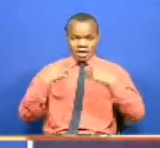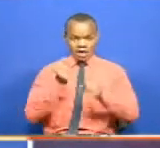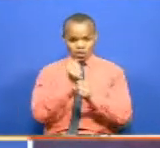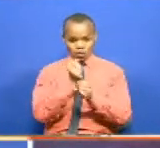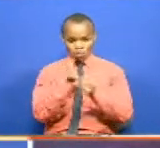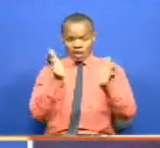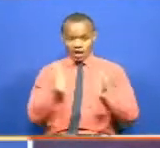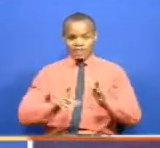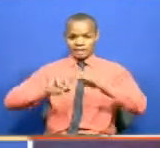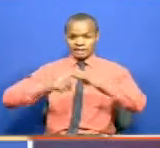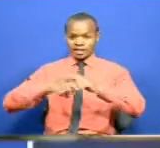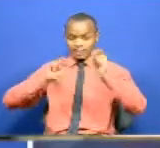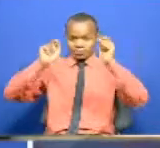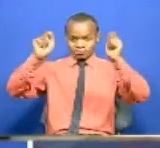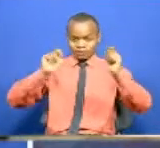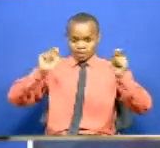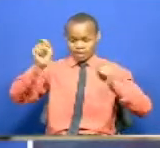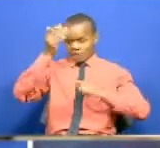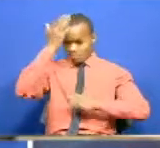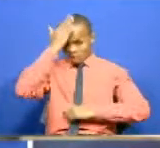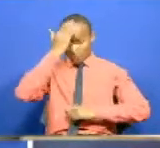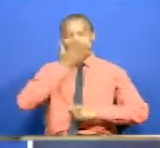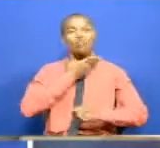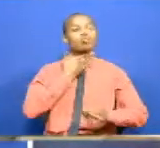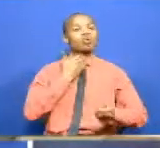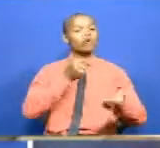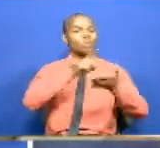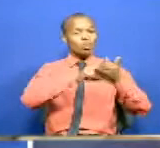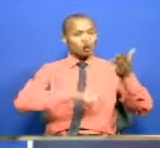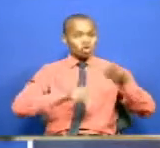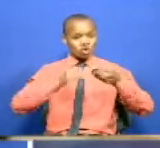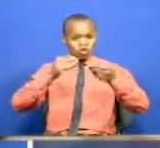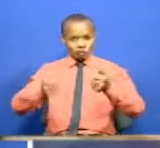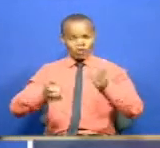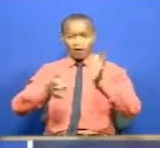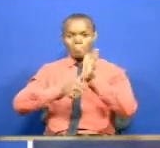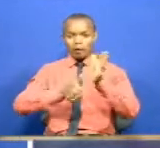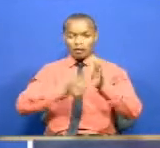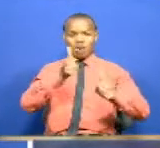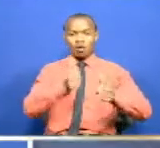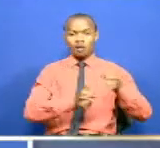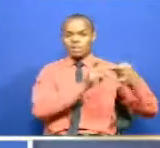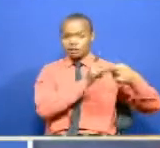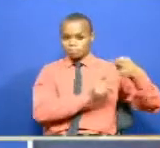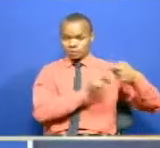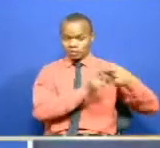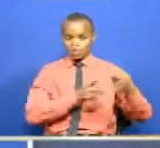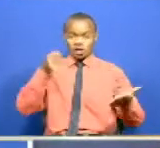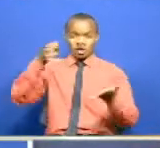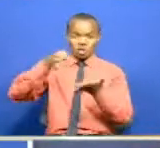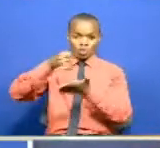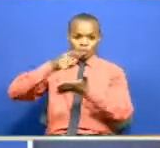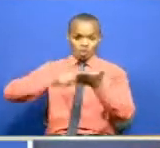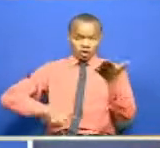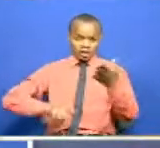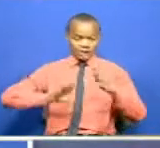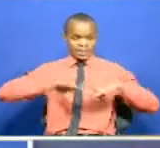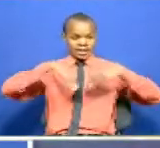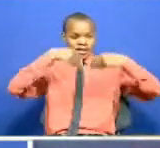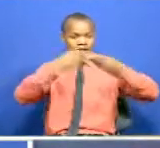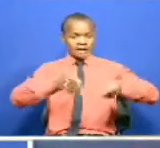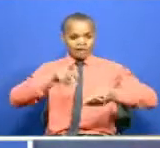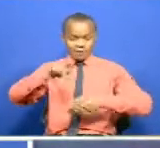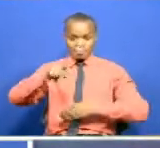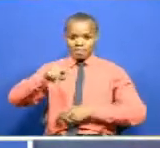wao Jumatatu wakitaka matakwa yao ya kikazi kutiliwa maanani, ikiwemo kupewa vifaa vya kujikinga dhidi ya ugonjwa